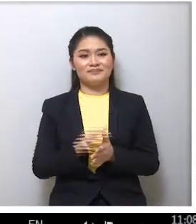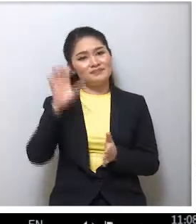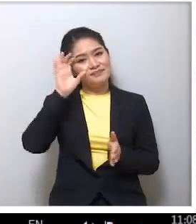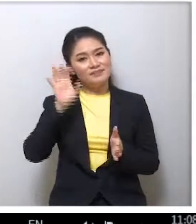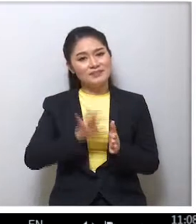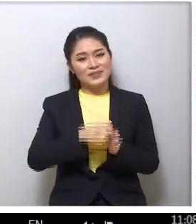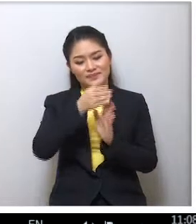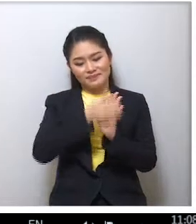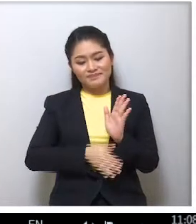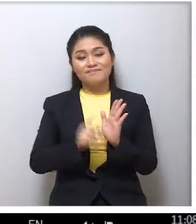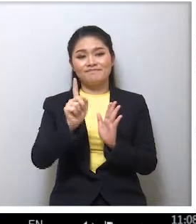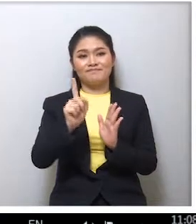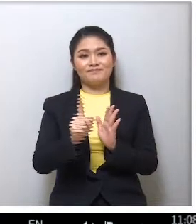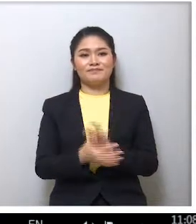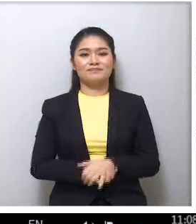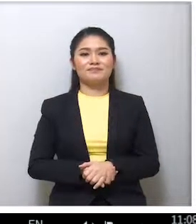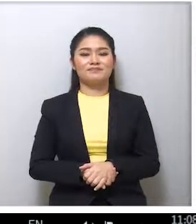ภาพนิ่งสักอันนึงก็ได้มา